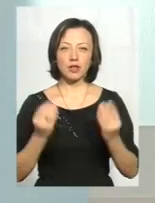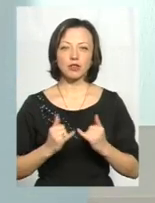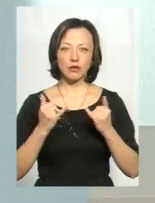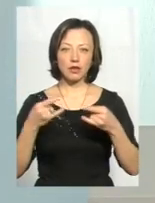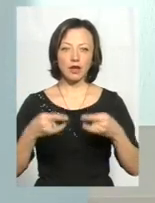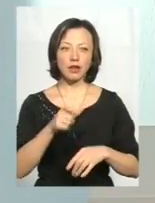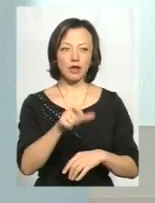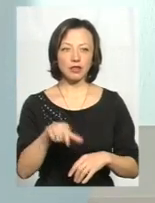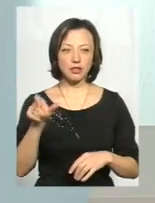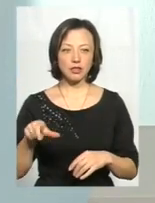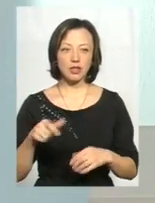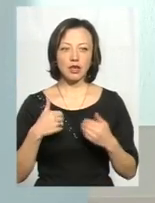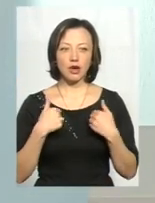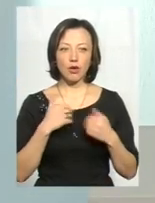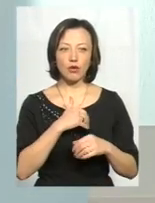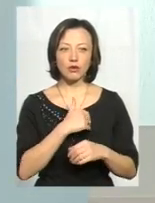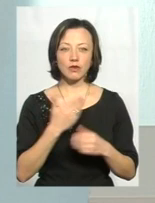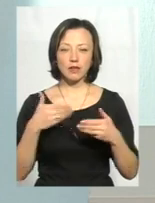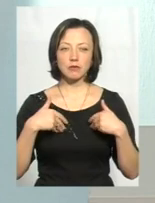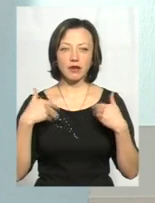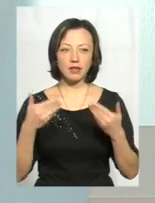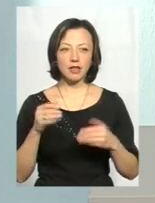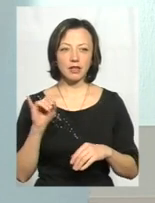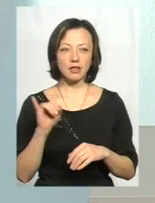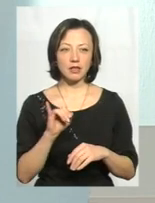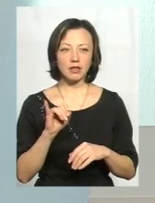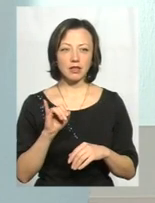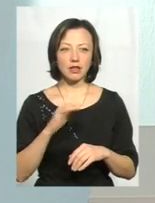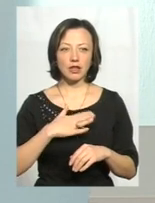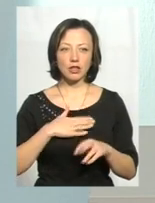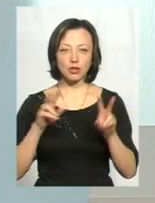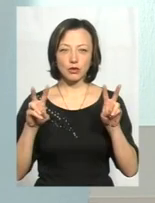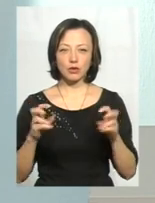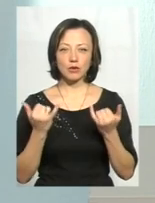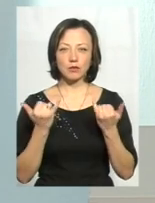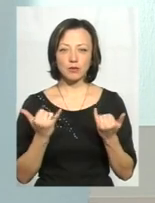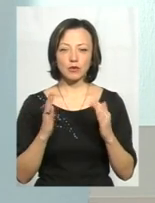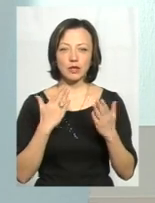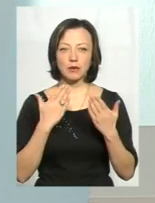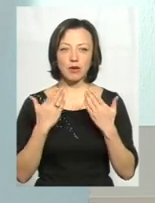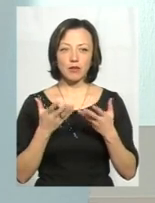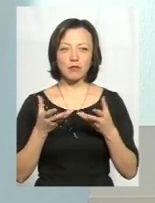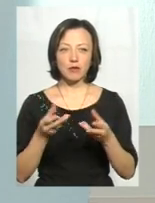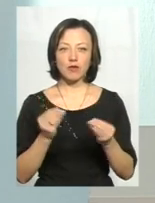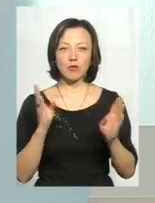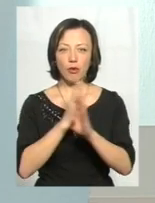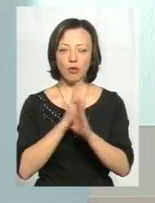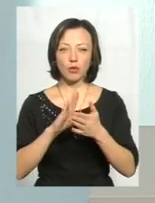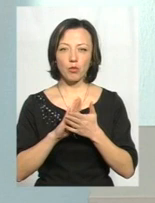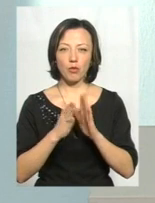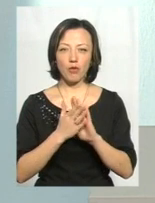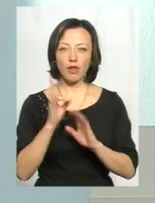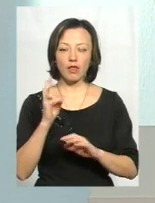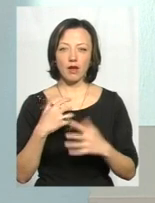телеглядачі. Я хочу вас привітати. І наша тема для сьогоднішнього спілкування – це вплив погодних умов